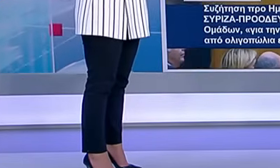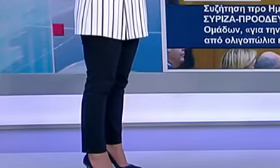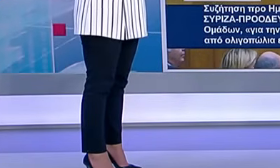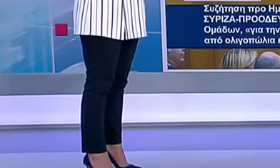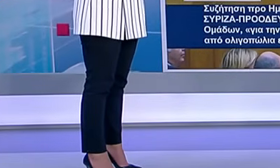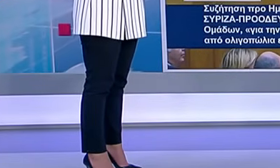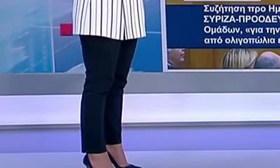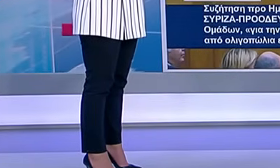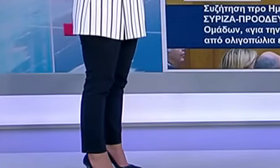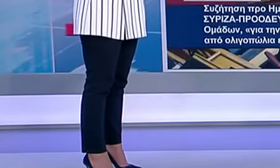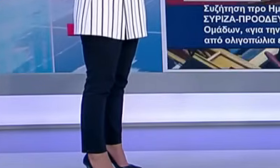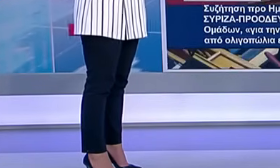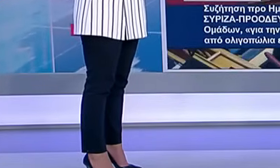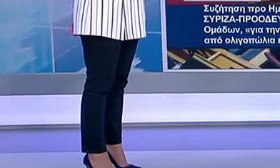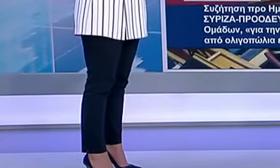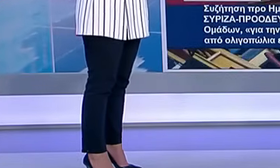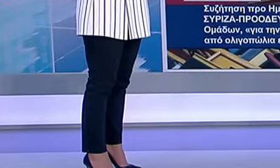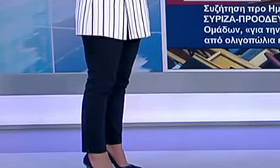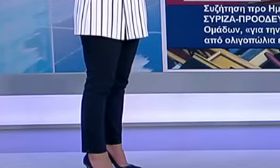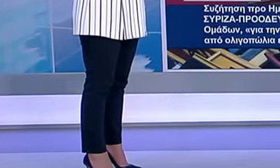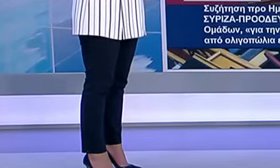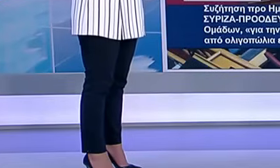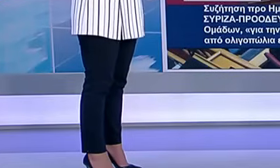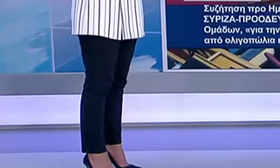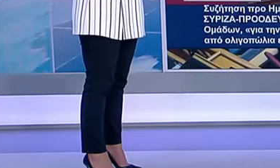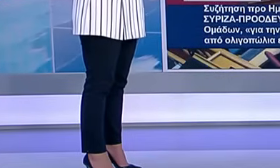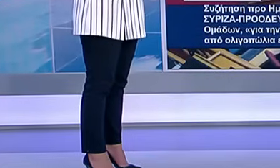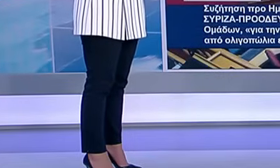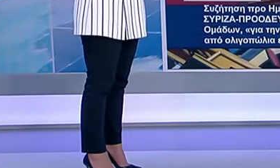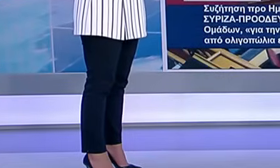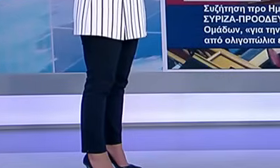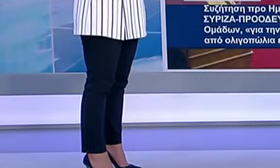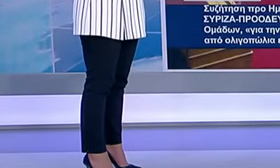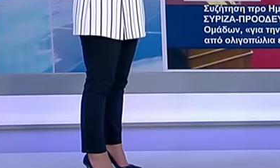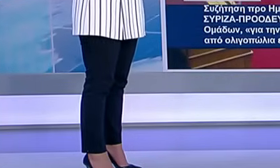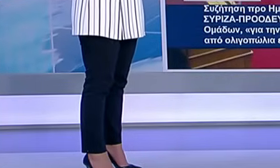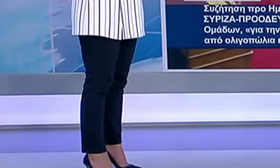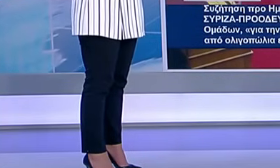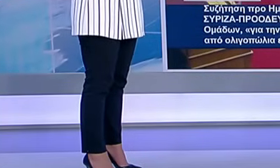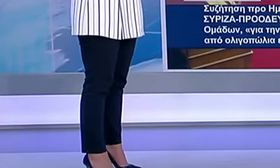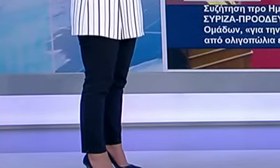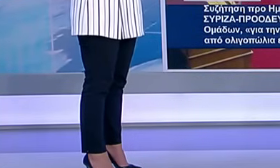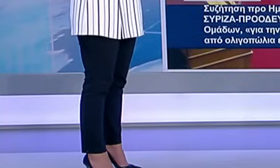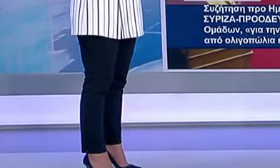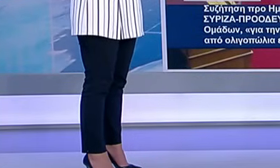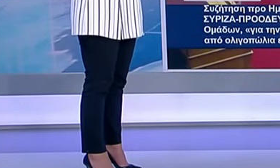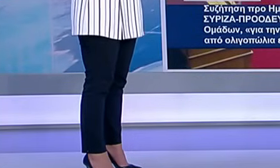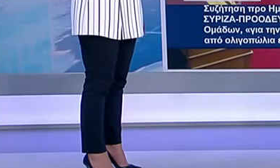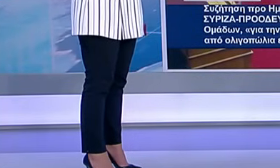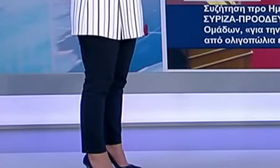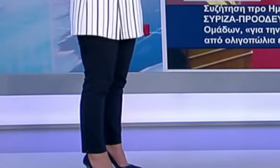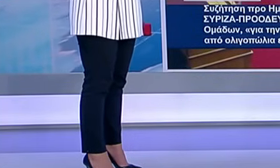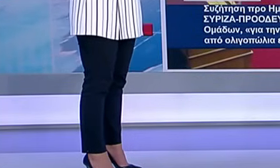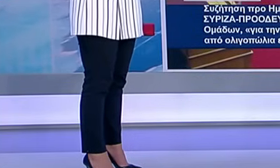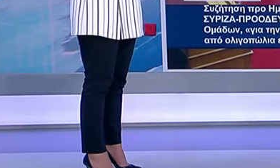ότι εννοούσε ολόκληρο κιλό. Ναι, ανήρτησαν φωτογραφίες με τιμές από φέτα για ένα κιλό και όχι για μισό κιλό.